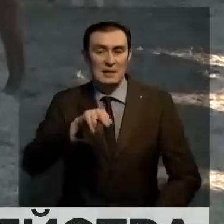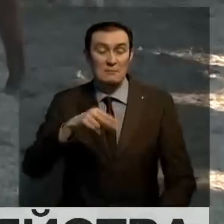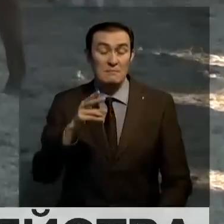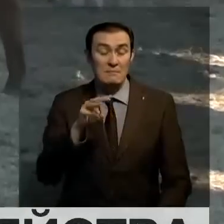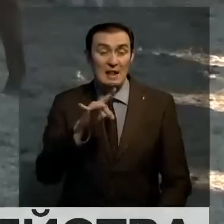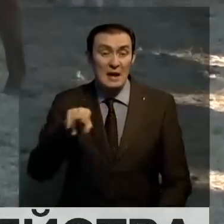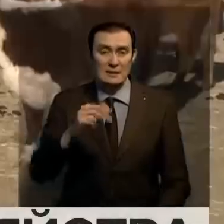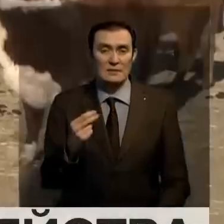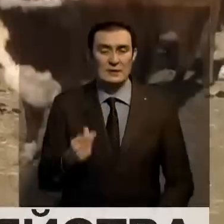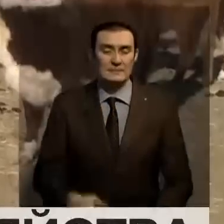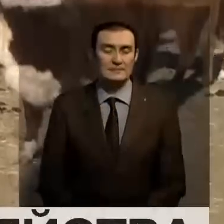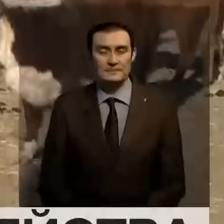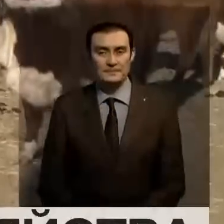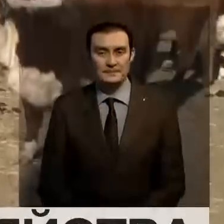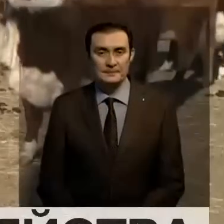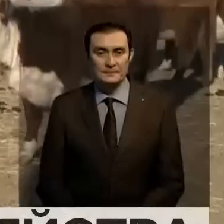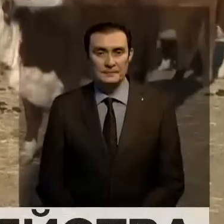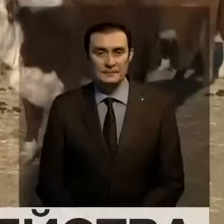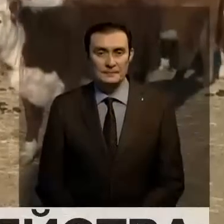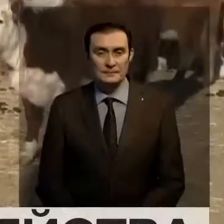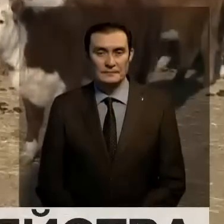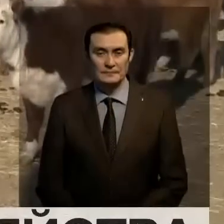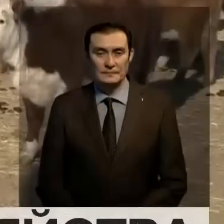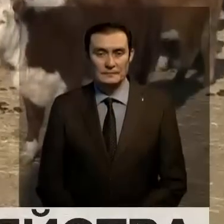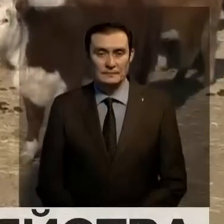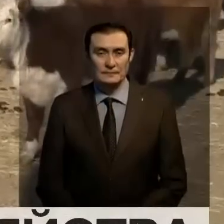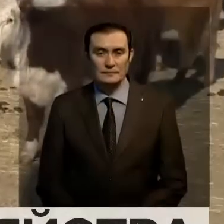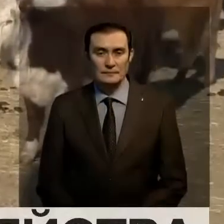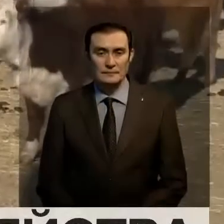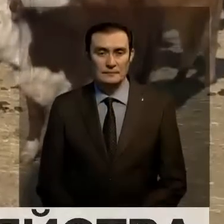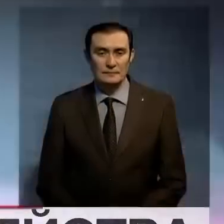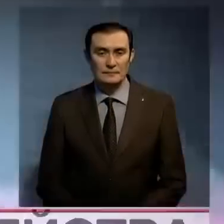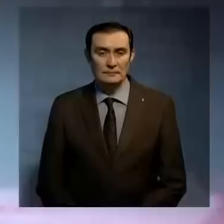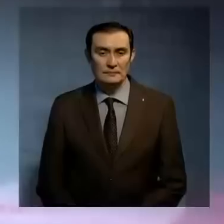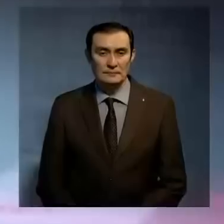тенге. Айслу Махмутова, Булат Мулдагалиев, Актюбинская область, Хабар 24.